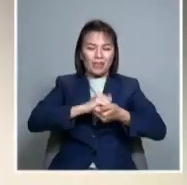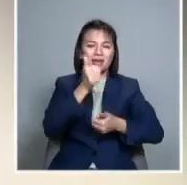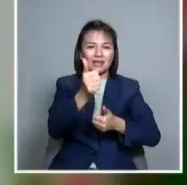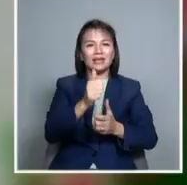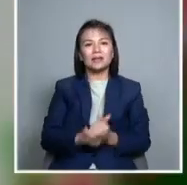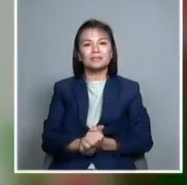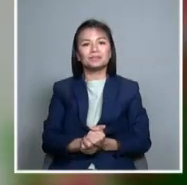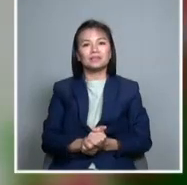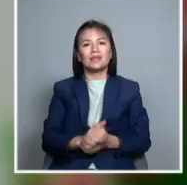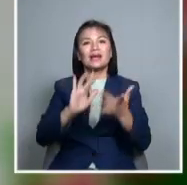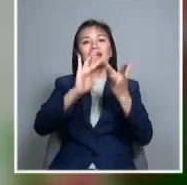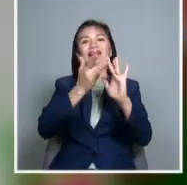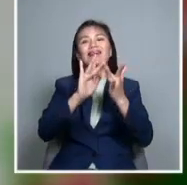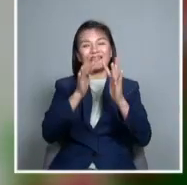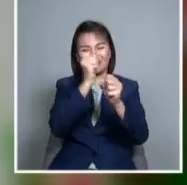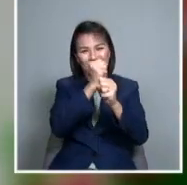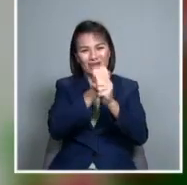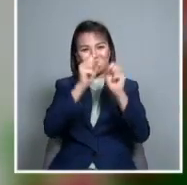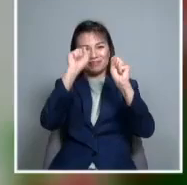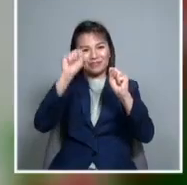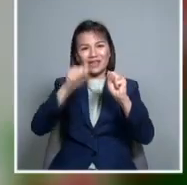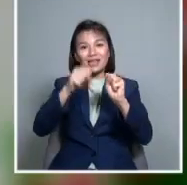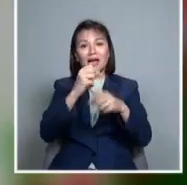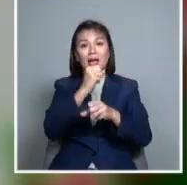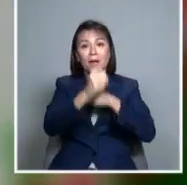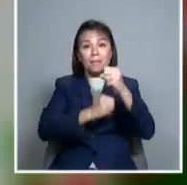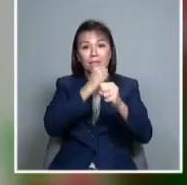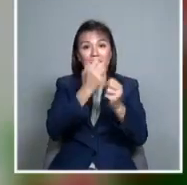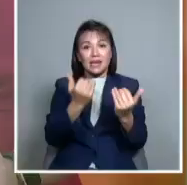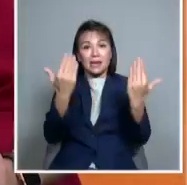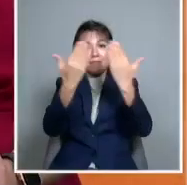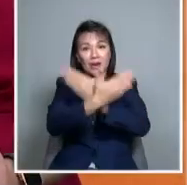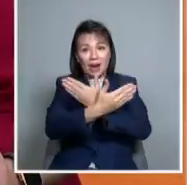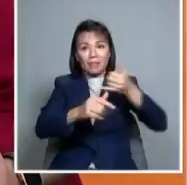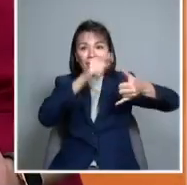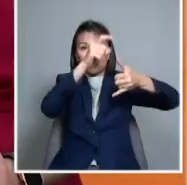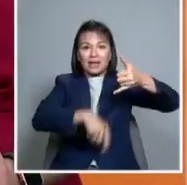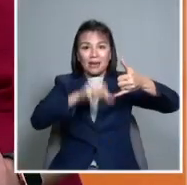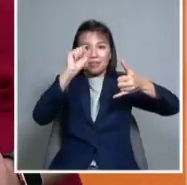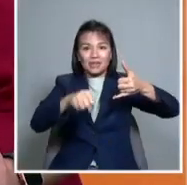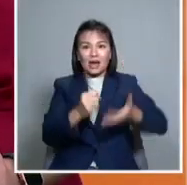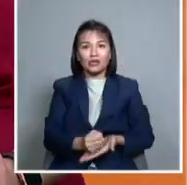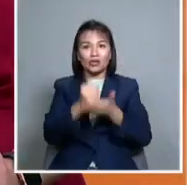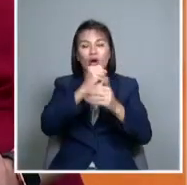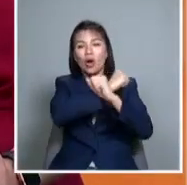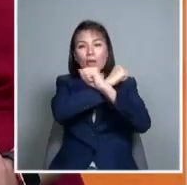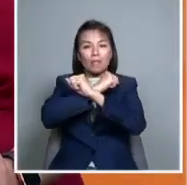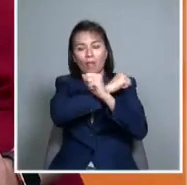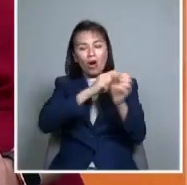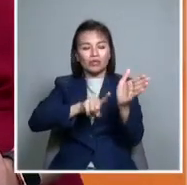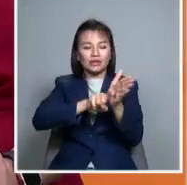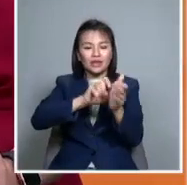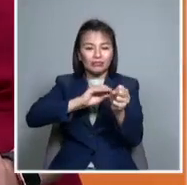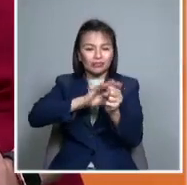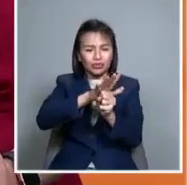ปีนี้ก็ออนไลน์กันไปก่อนแล้วกันสงกรานต์ปีดีนะคะเราก็ต้องมีการปรับเปลี่ยนพฤติกรรมกันหน่อยนะคะเพื่อที่จะยับยั้งเชื้อกูอีก